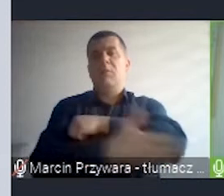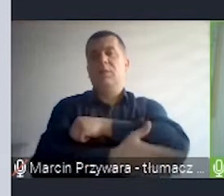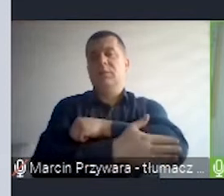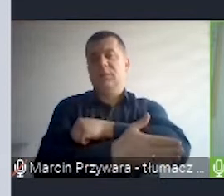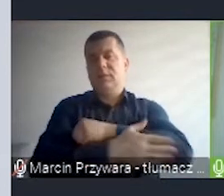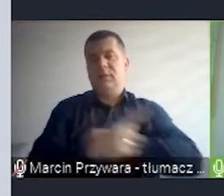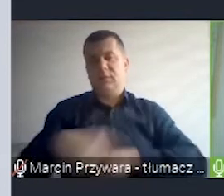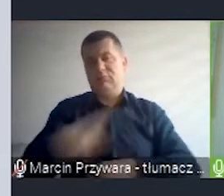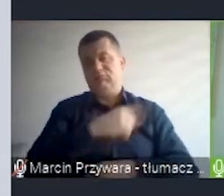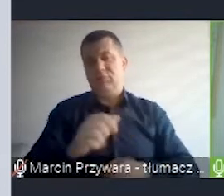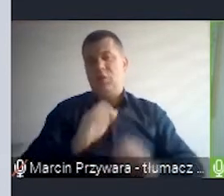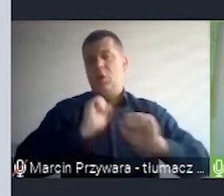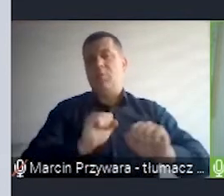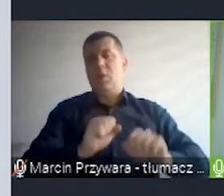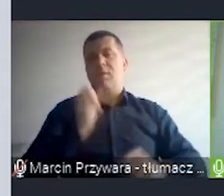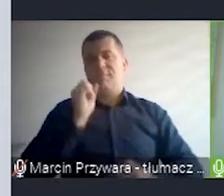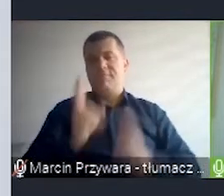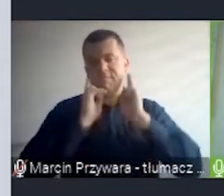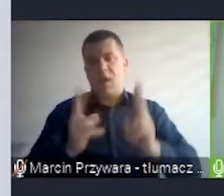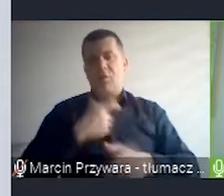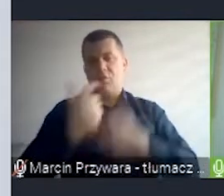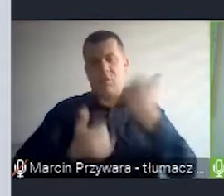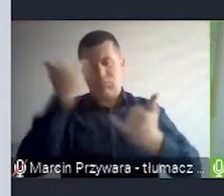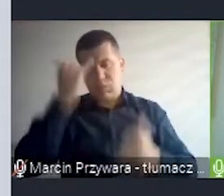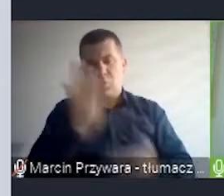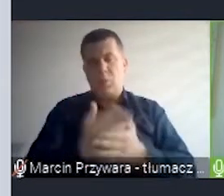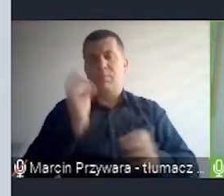wielu beneficjentów. No fakt, popełniłem błąd i już go naprawiam.